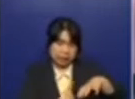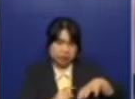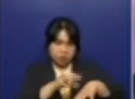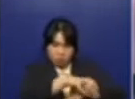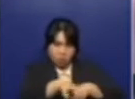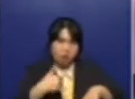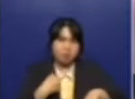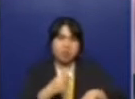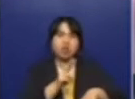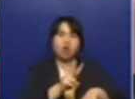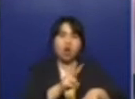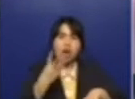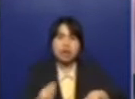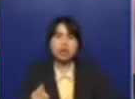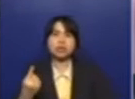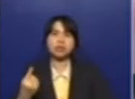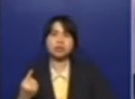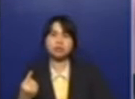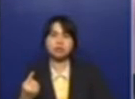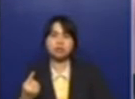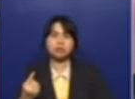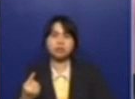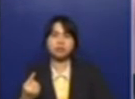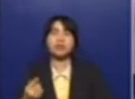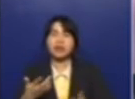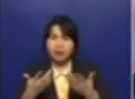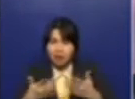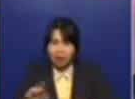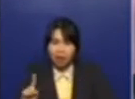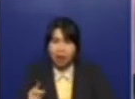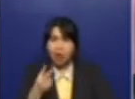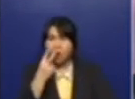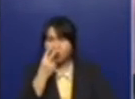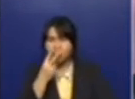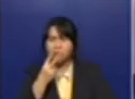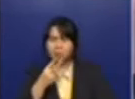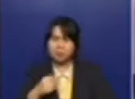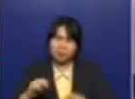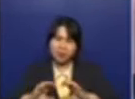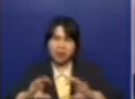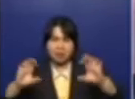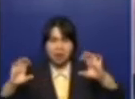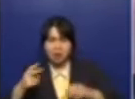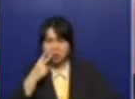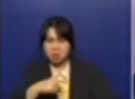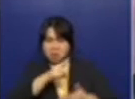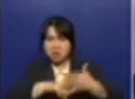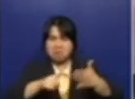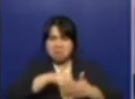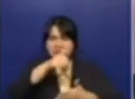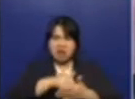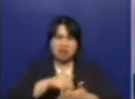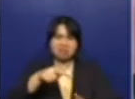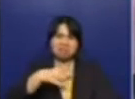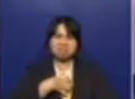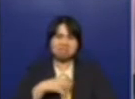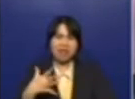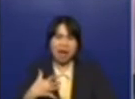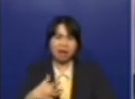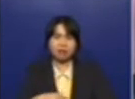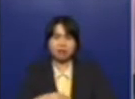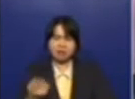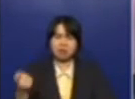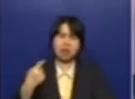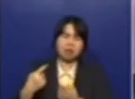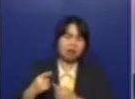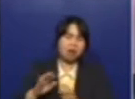ให้เหลือหมู่บ้านละคนเดียวนอกจากนั้นแล้วดูเสมือนว่ารัฐบาลนี่ไม่อยากให้มีการเลือกตั้งเลยครับใครถามก็บ่